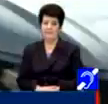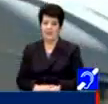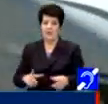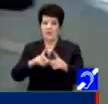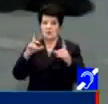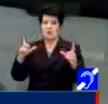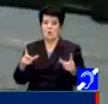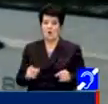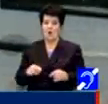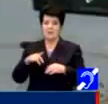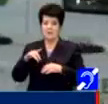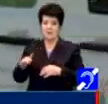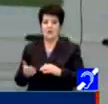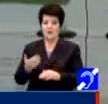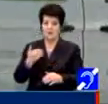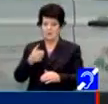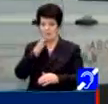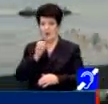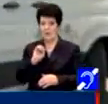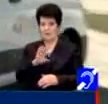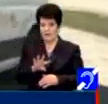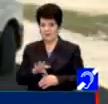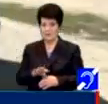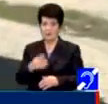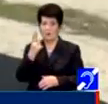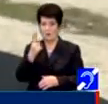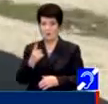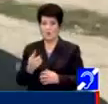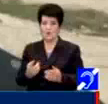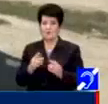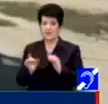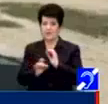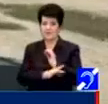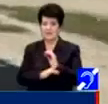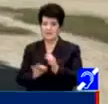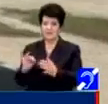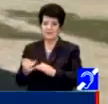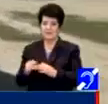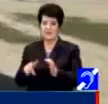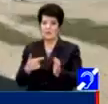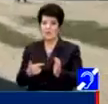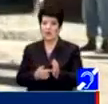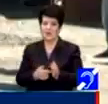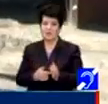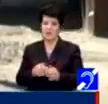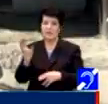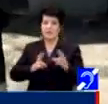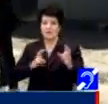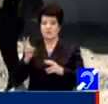Școala mobilă a pornit la drum înainte de ora 14 și pleacă spre unul dintre cele mai sărace cartiere din oraș, din zona